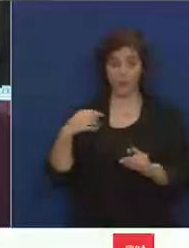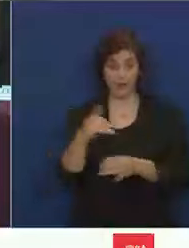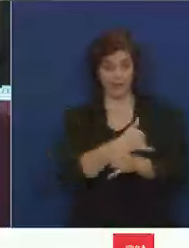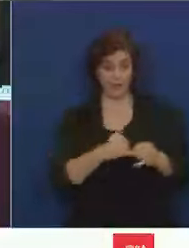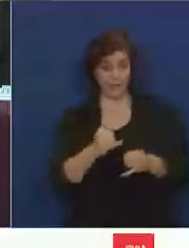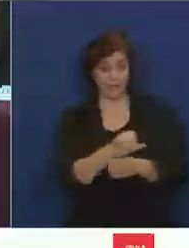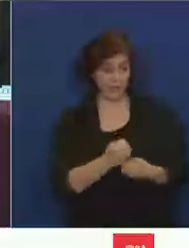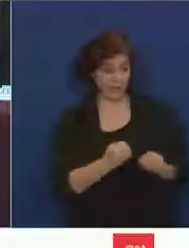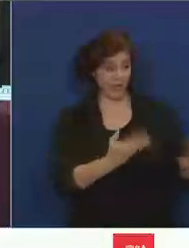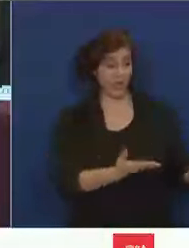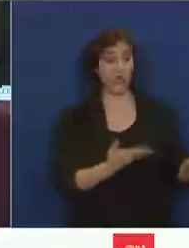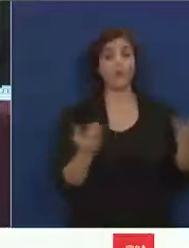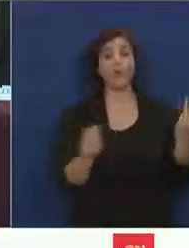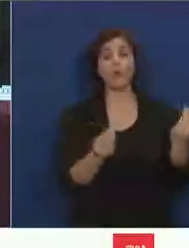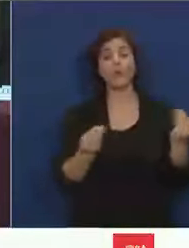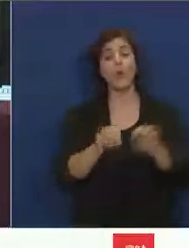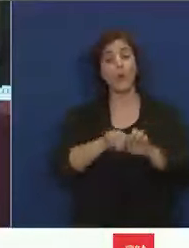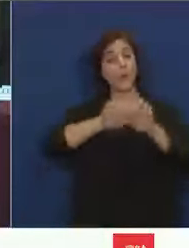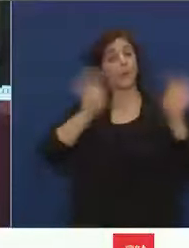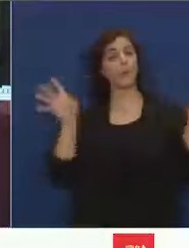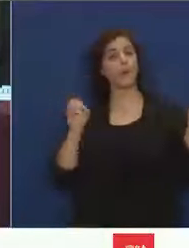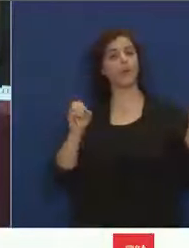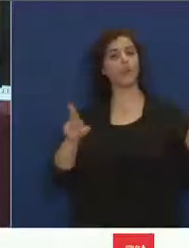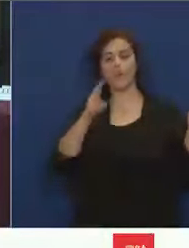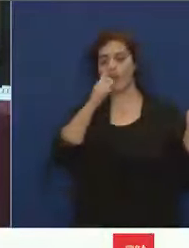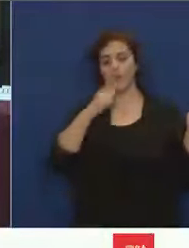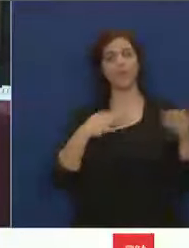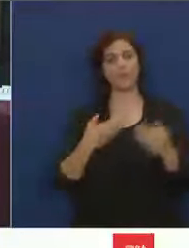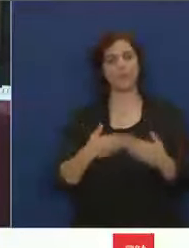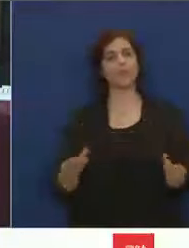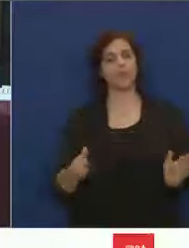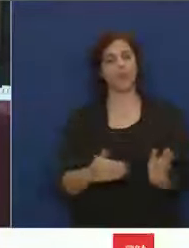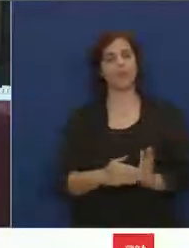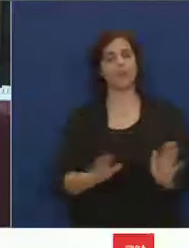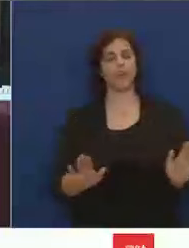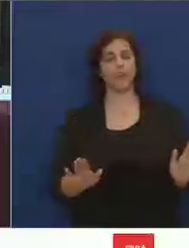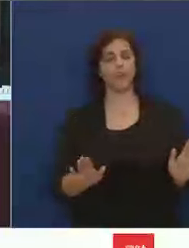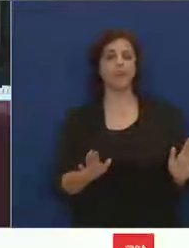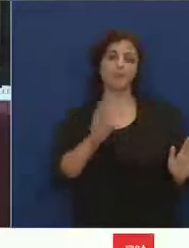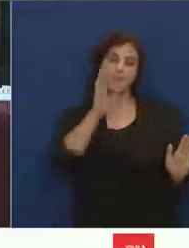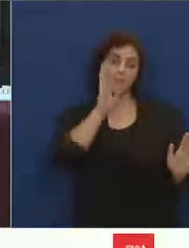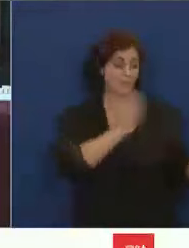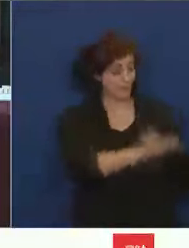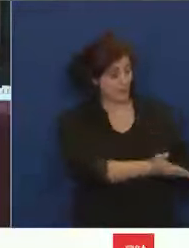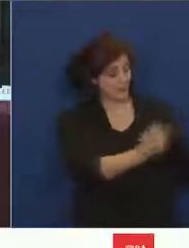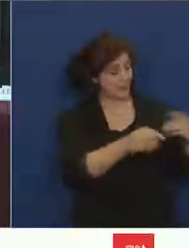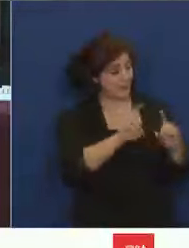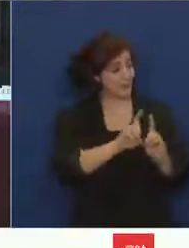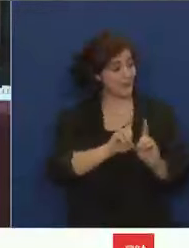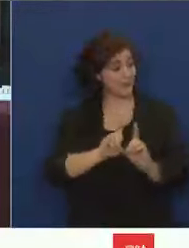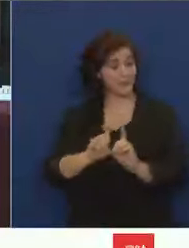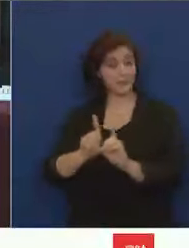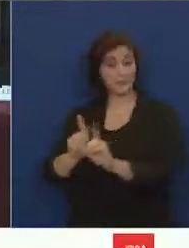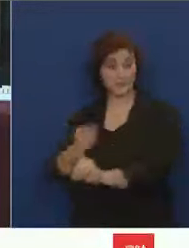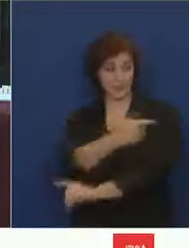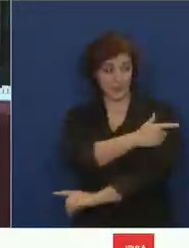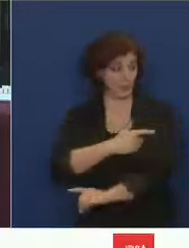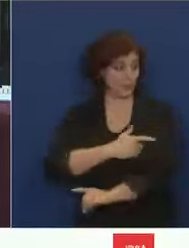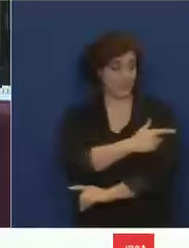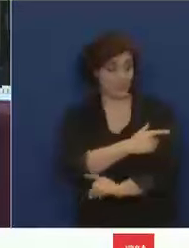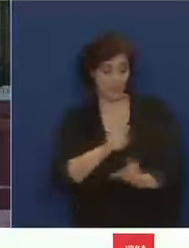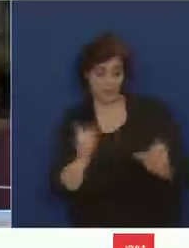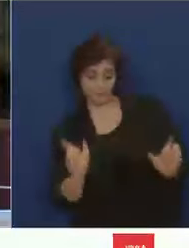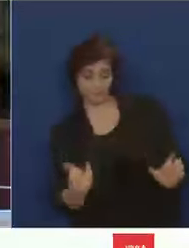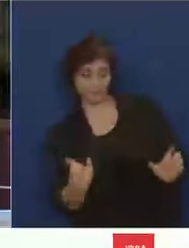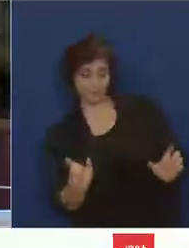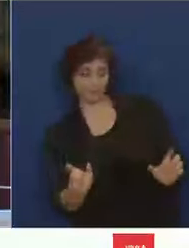au Pandore qui sera sans doute encore ouvert, mais je vous invite vraiment à m'accompagner. Nous allons voir tous les deux, avec